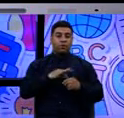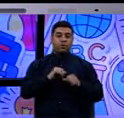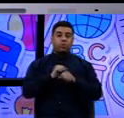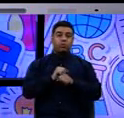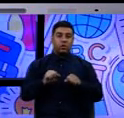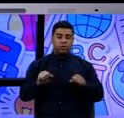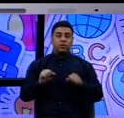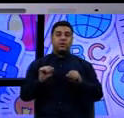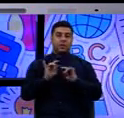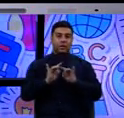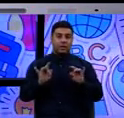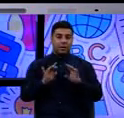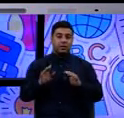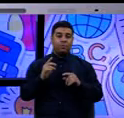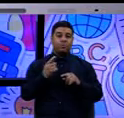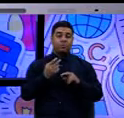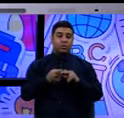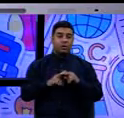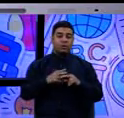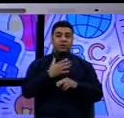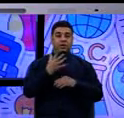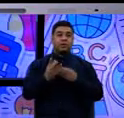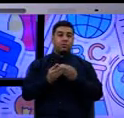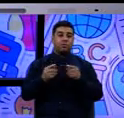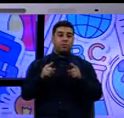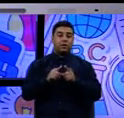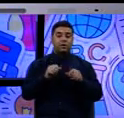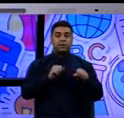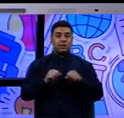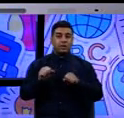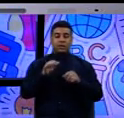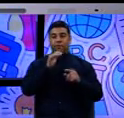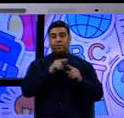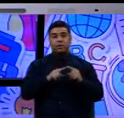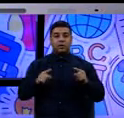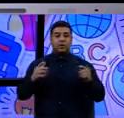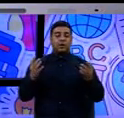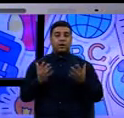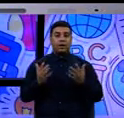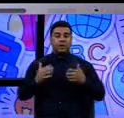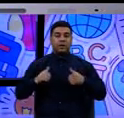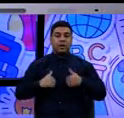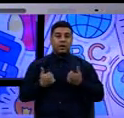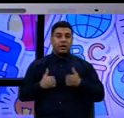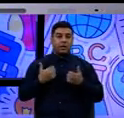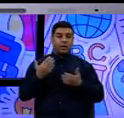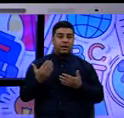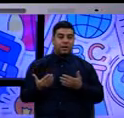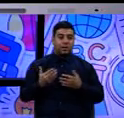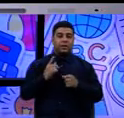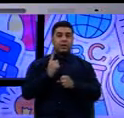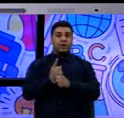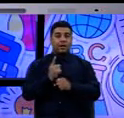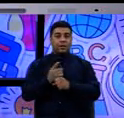foydalanish mumkin emasligi. Mana sizlar bilan zilzila vaqtida qanday